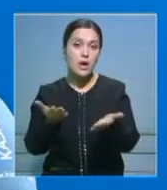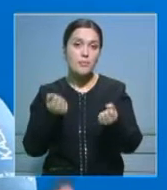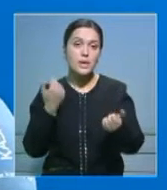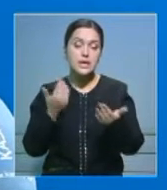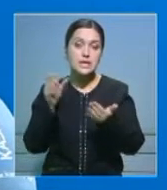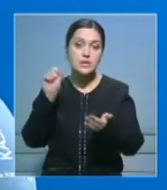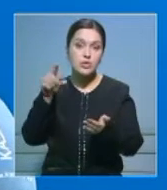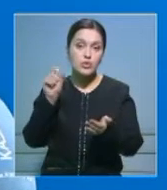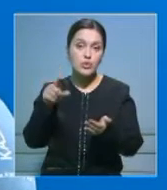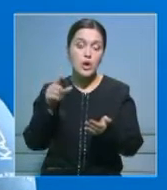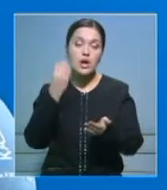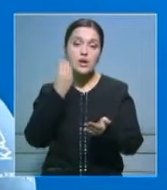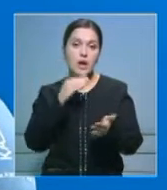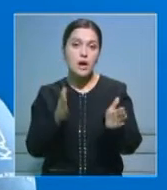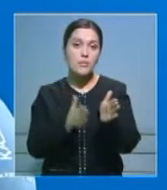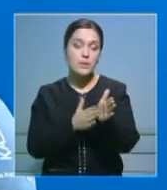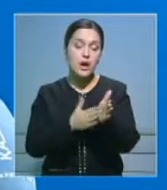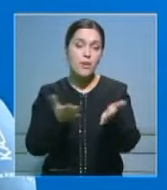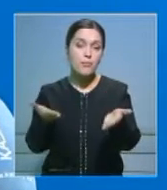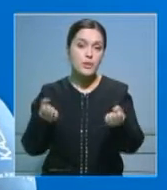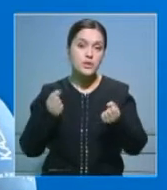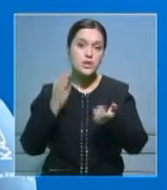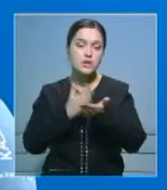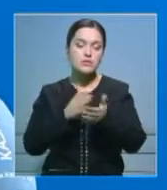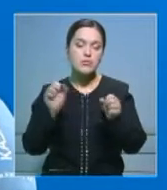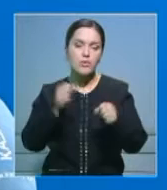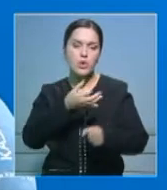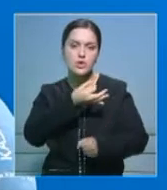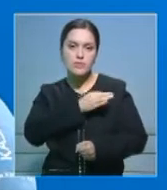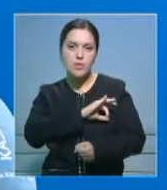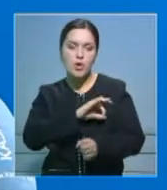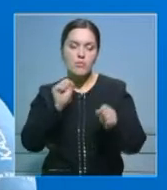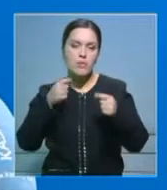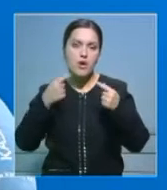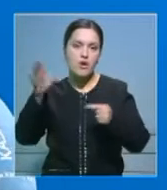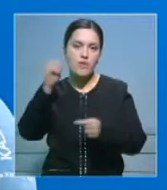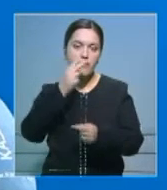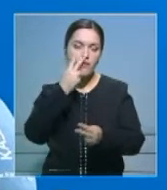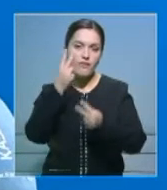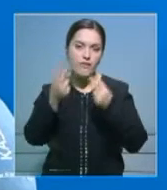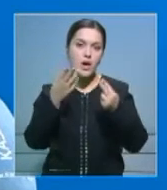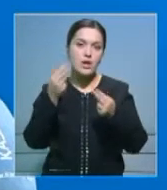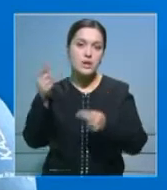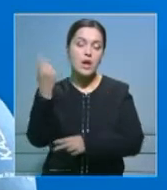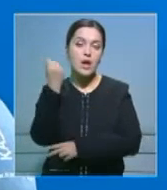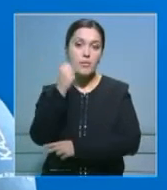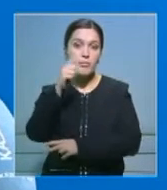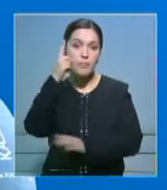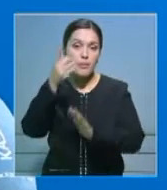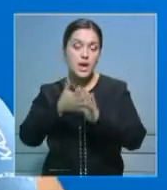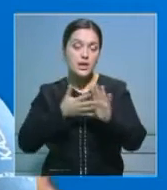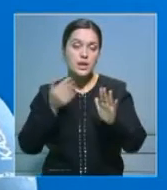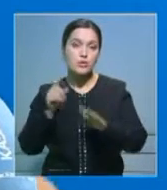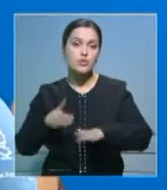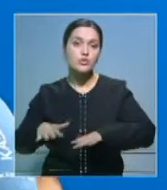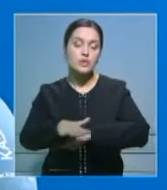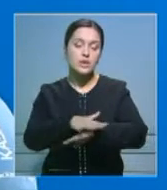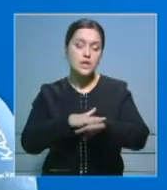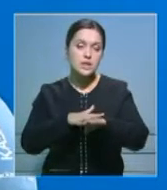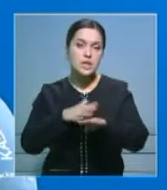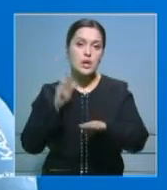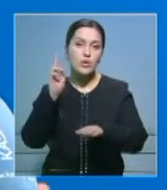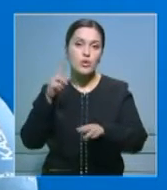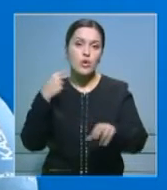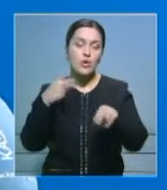и это очень серьезно потом можно использовать на рынке. И понятно, что люди, население,